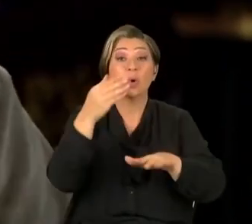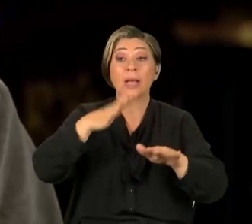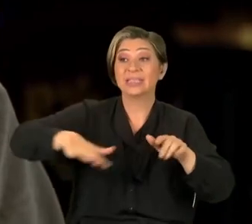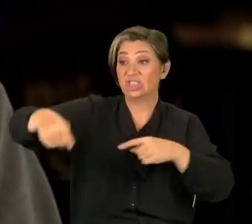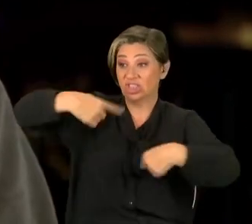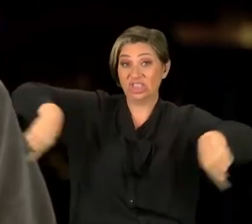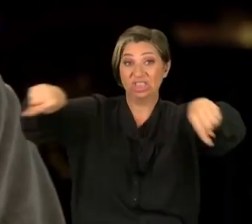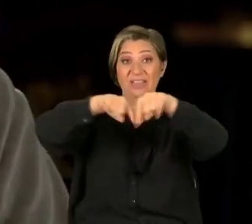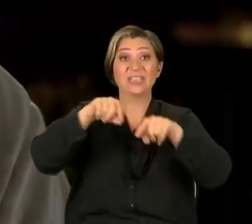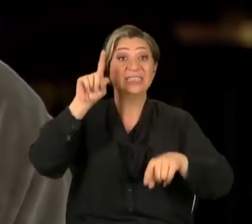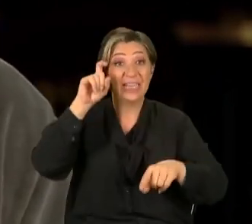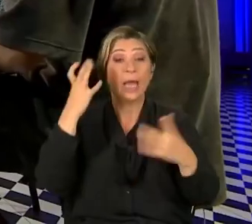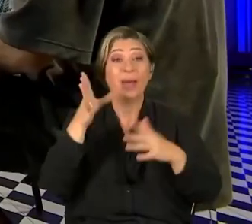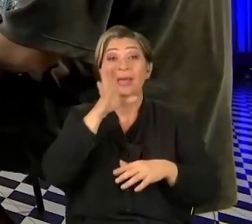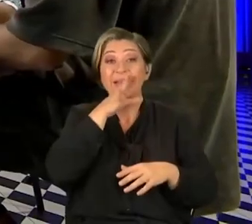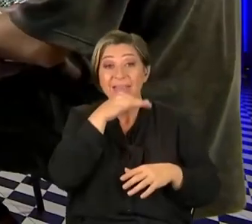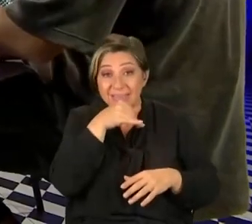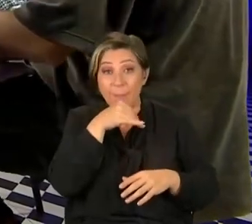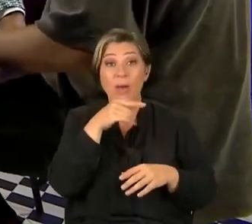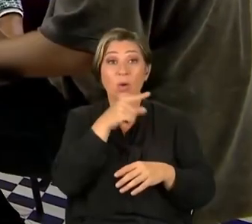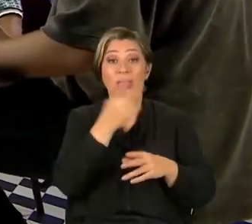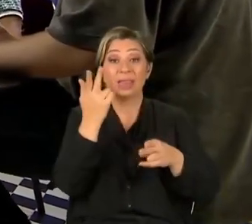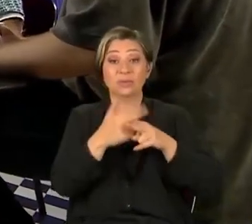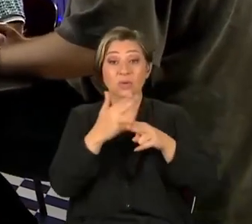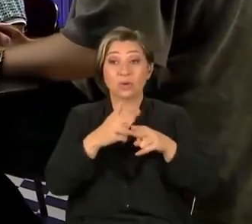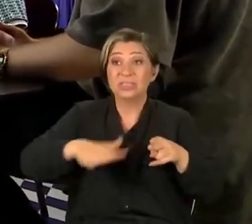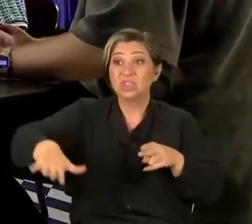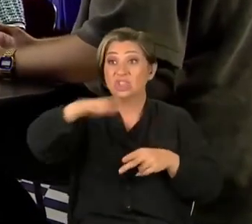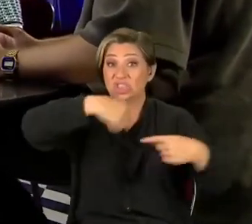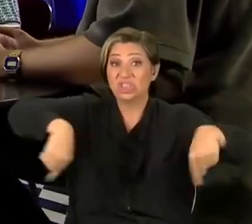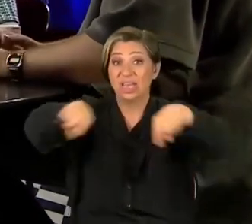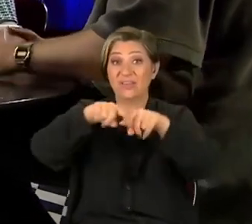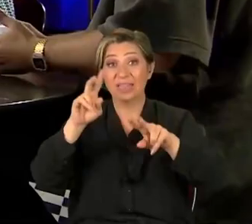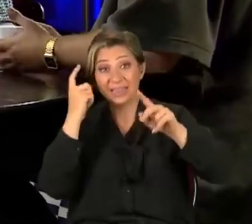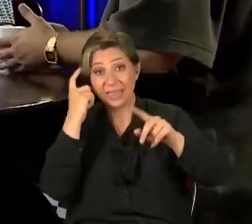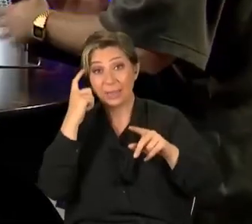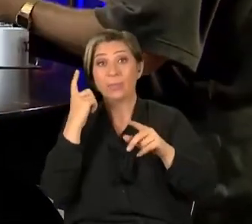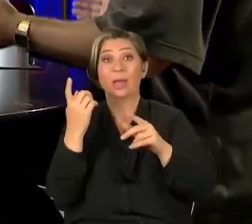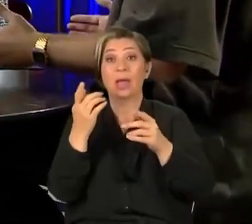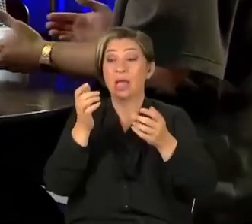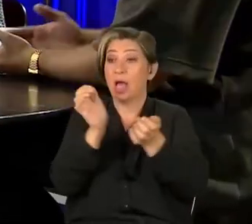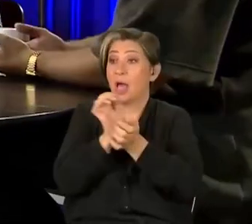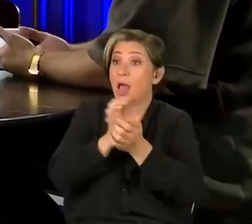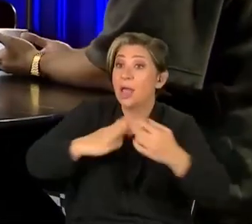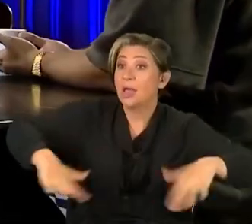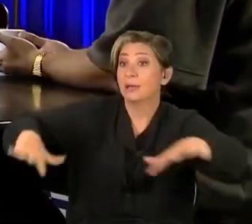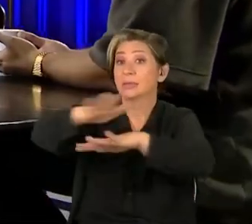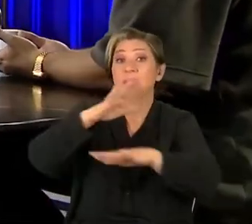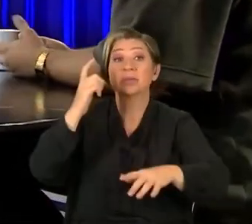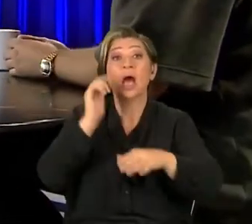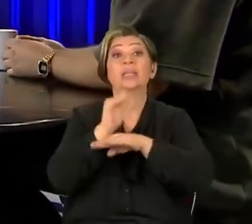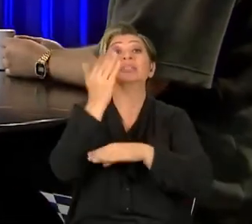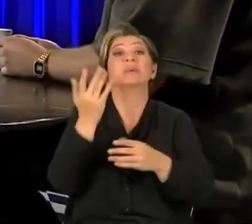aslında o gençlere ve zeki ama yaşlanmak onlara zaten daha çok alemi tanımayı gösterecek Çünkü alemi tanımadan veya hayatı yaşamadan zaten